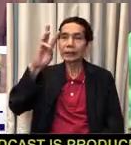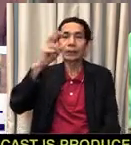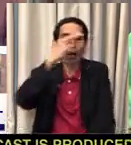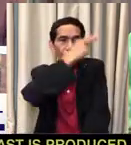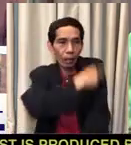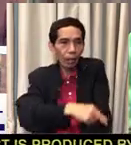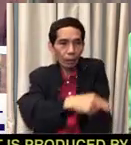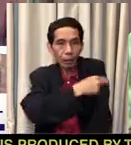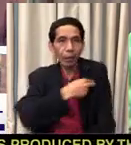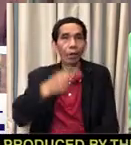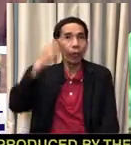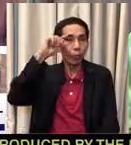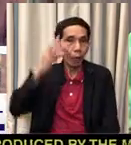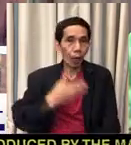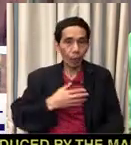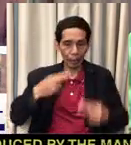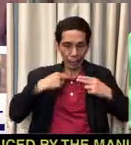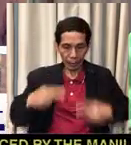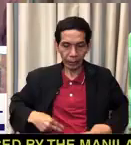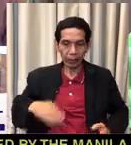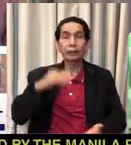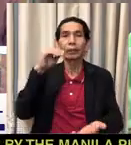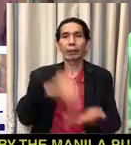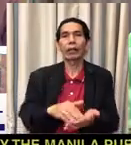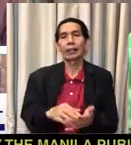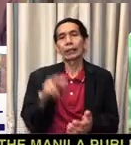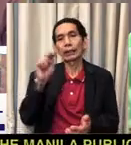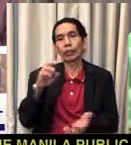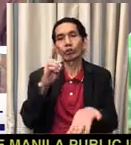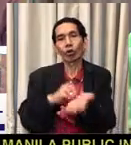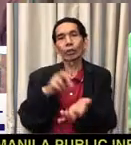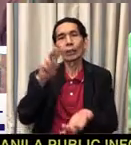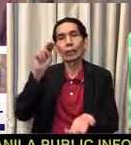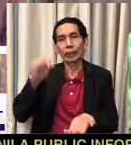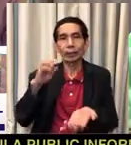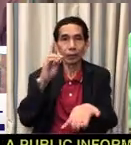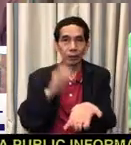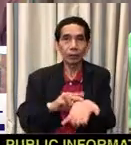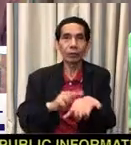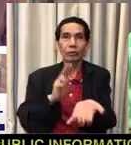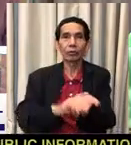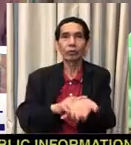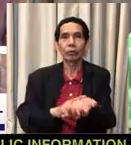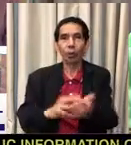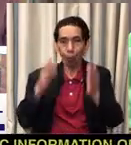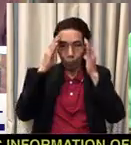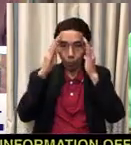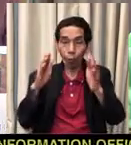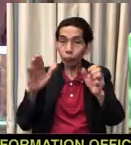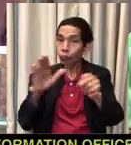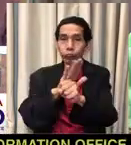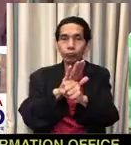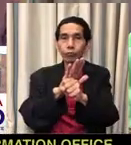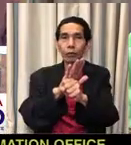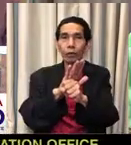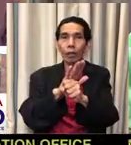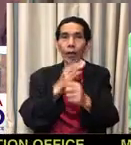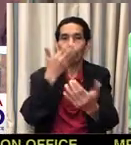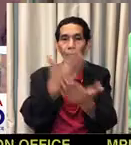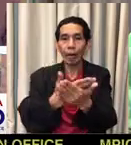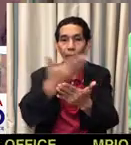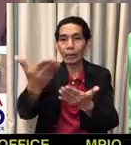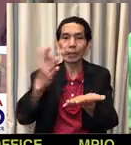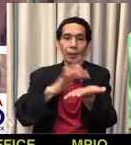ospital at sa atin po mga health centers. Oh, yun. Kasi, nakatodo na kami ni ate pambili ng